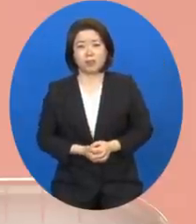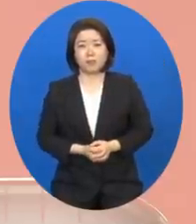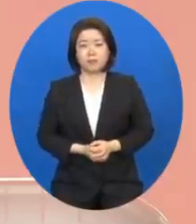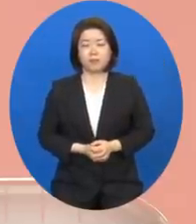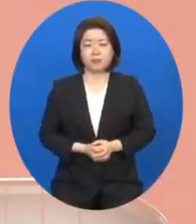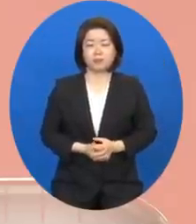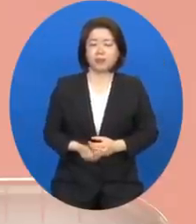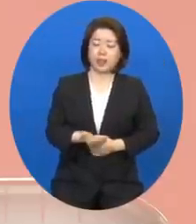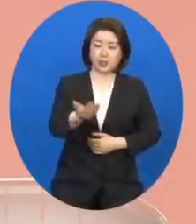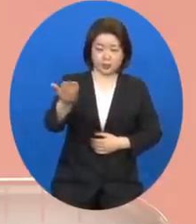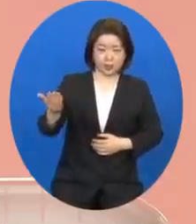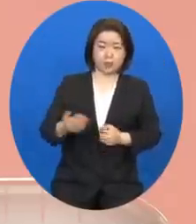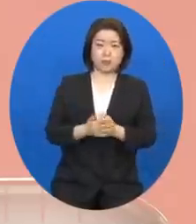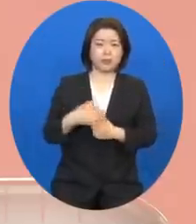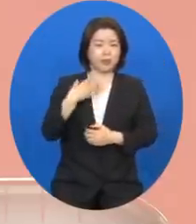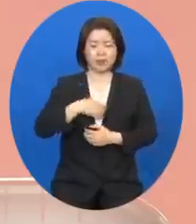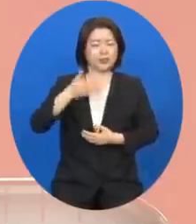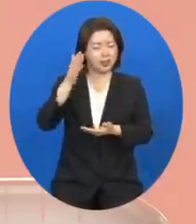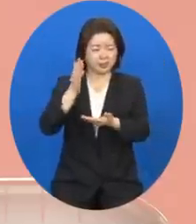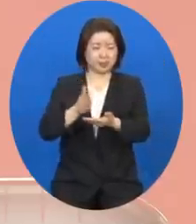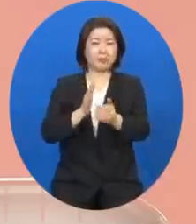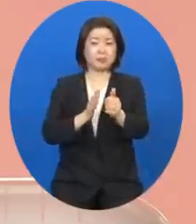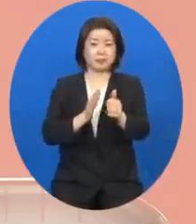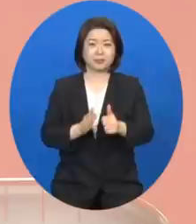여러분 걱정하지 마세요.